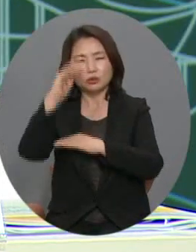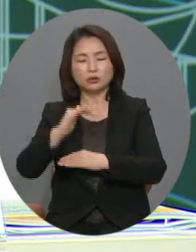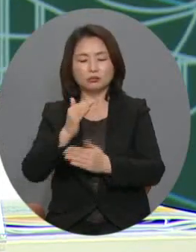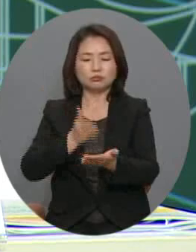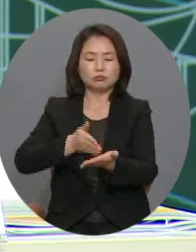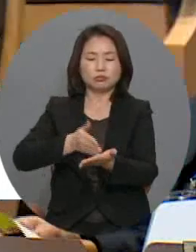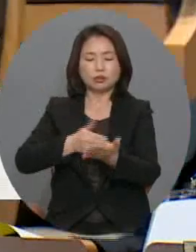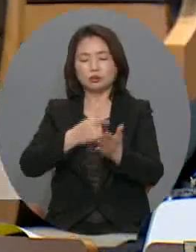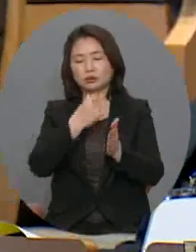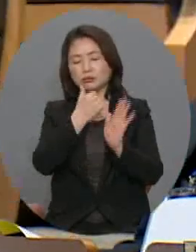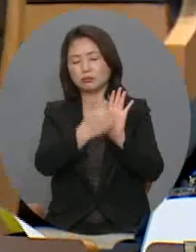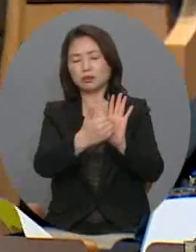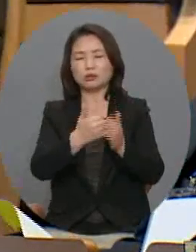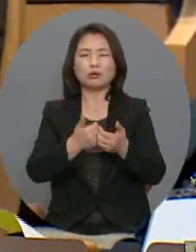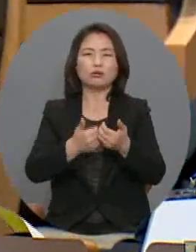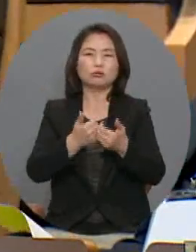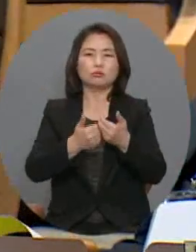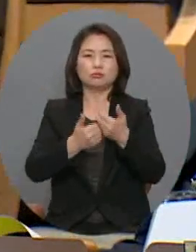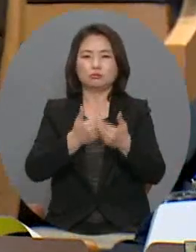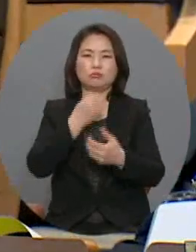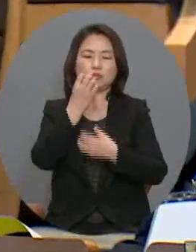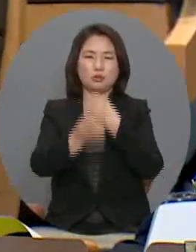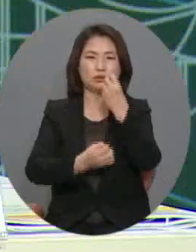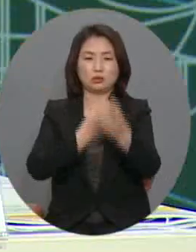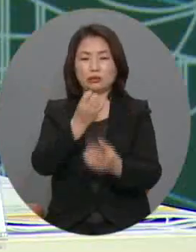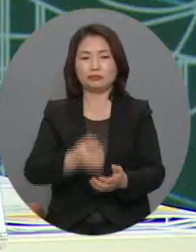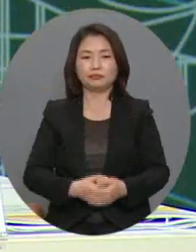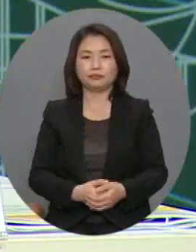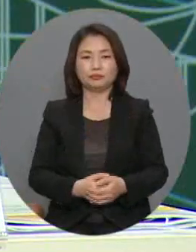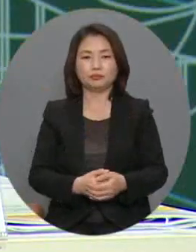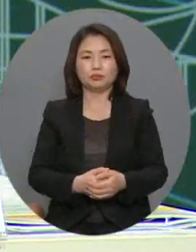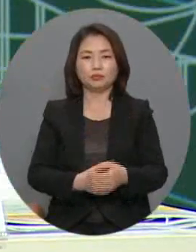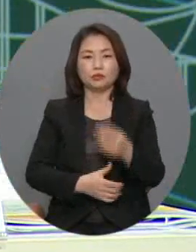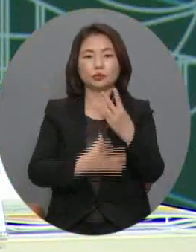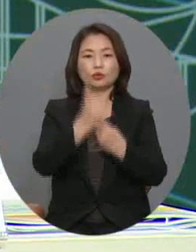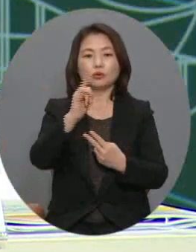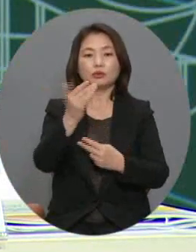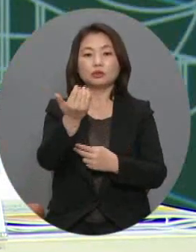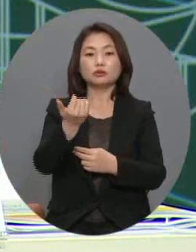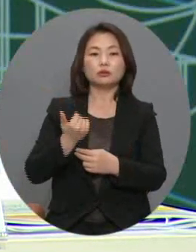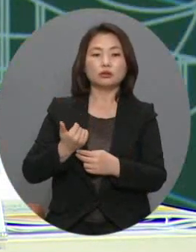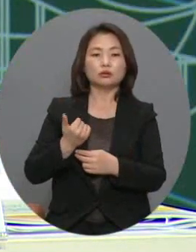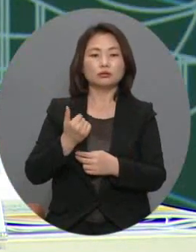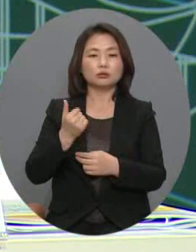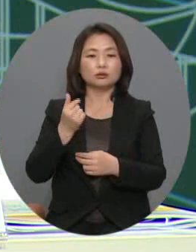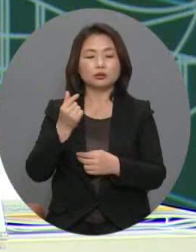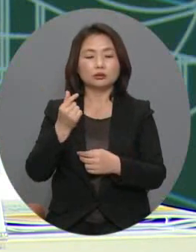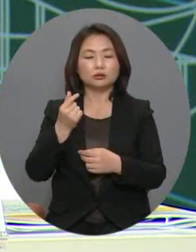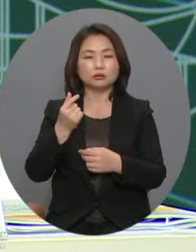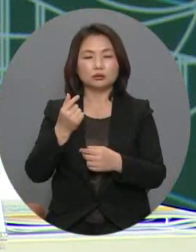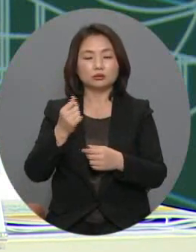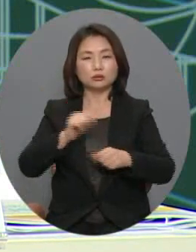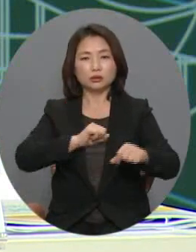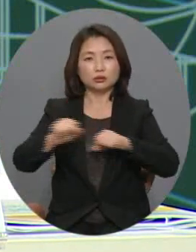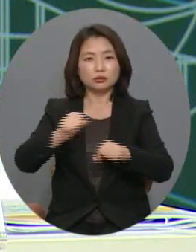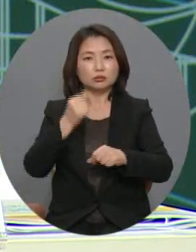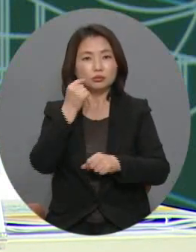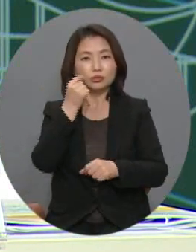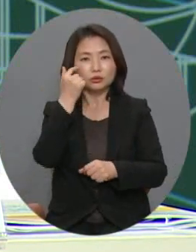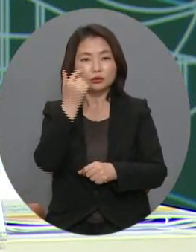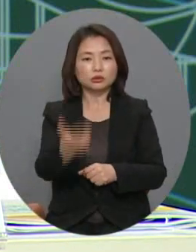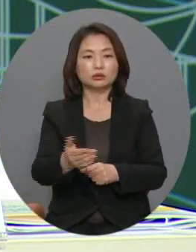대한 거부감이 강하게 표출됐습니다. 왜 통합되기 전에는 그것을 위해서 할 수가